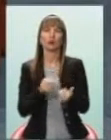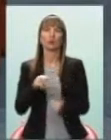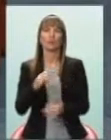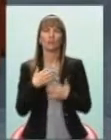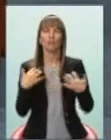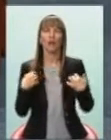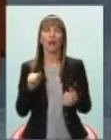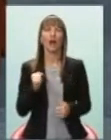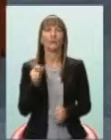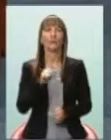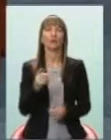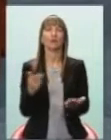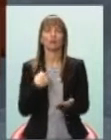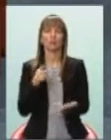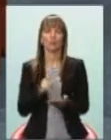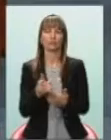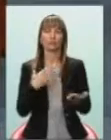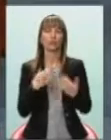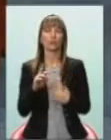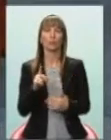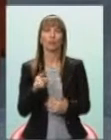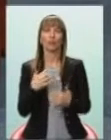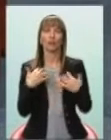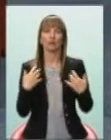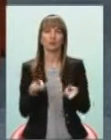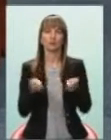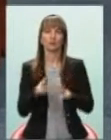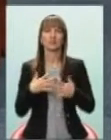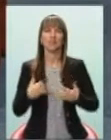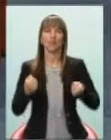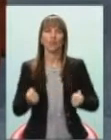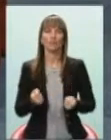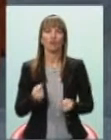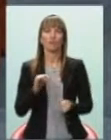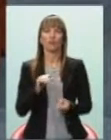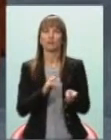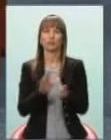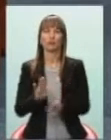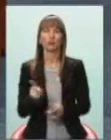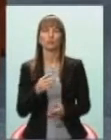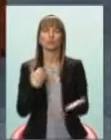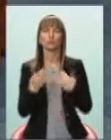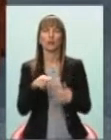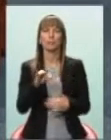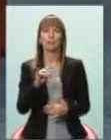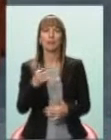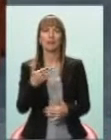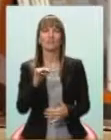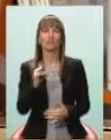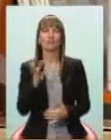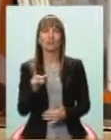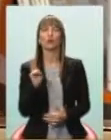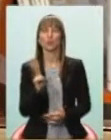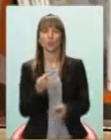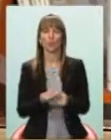а в тому, що як ми маємо ставитися, аби тваринки залишалися здоровими та непошкодженими. Власне, що стосується пінгвінів взагалі? Хто такі пінгвіни?